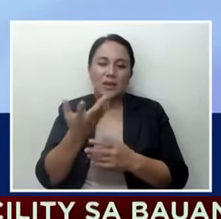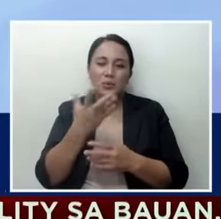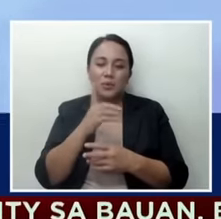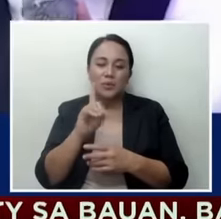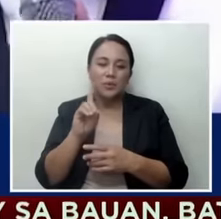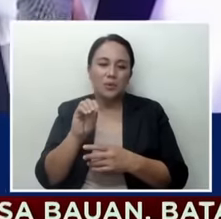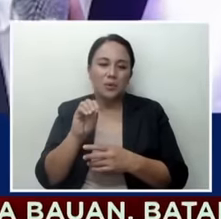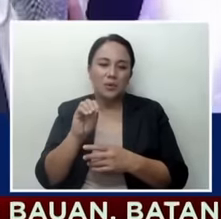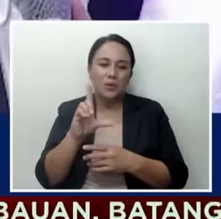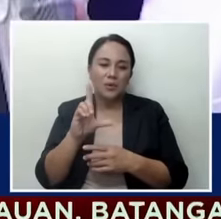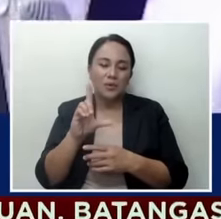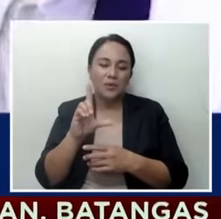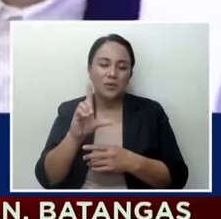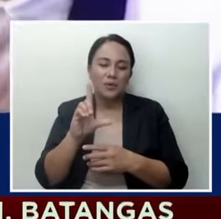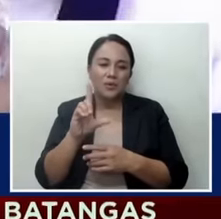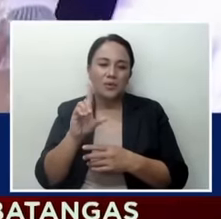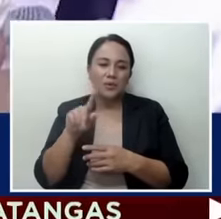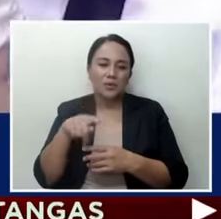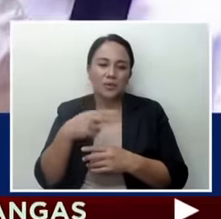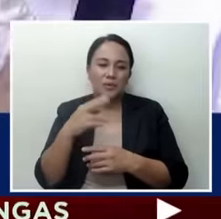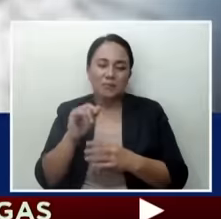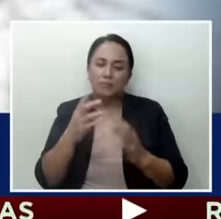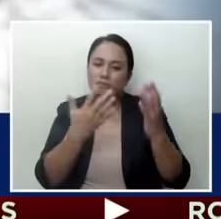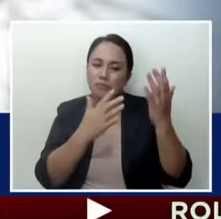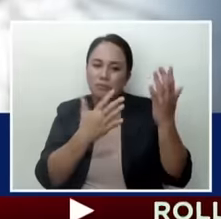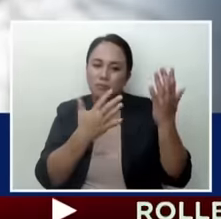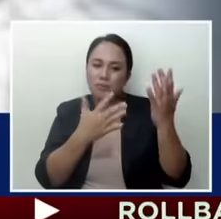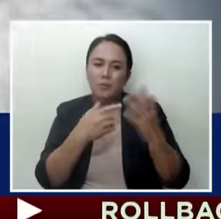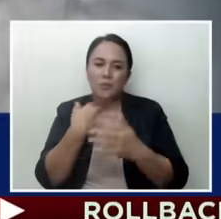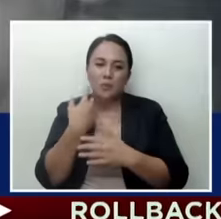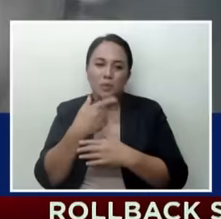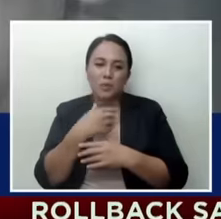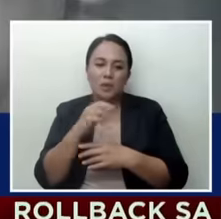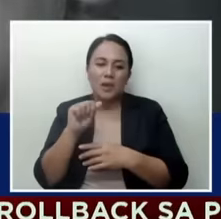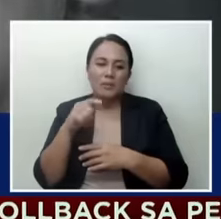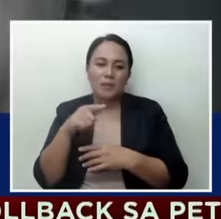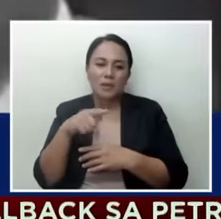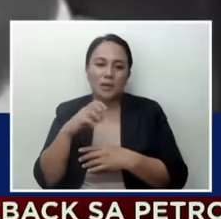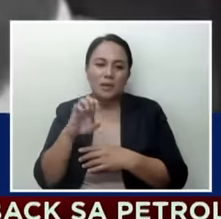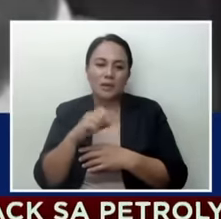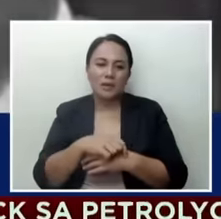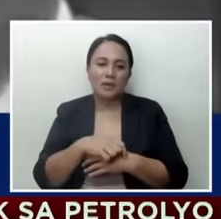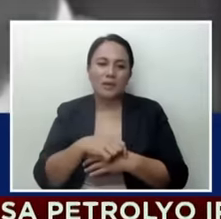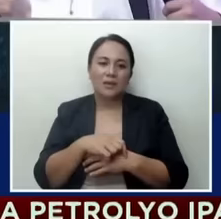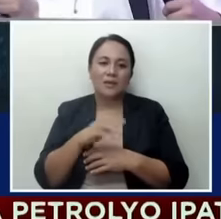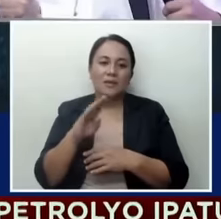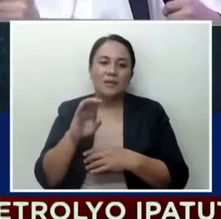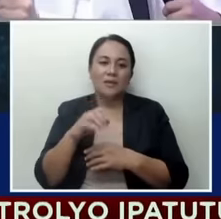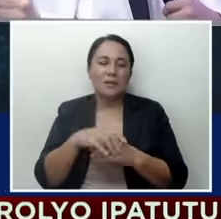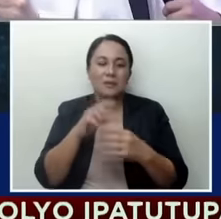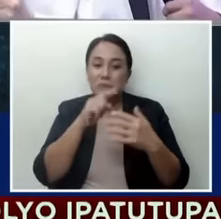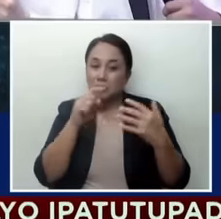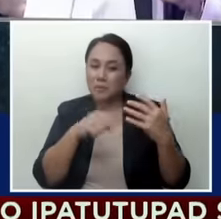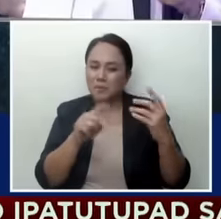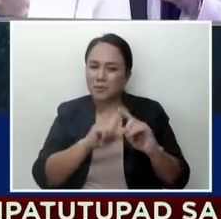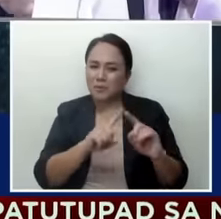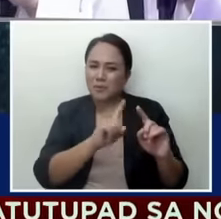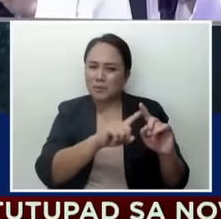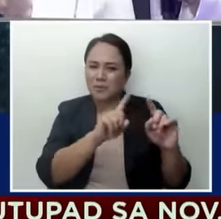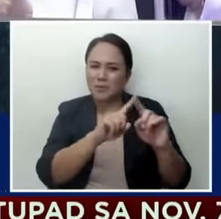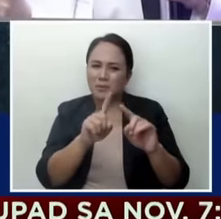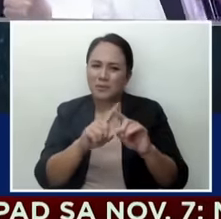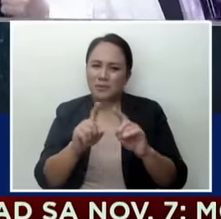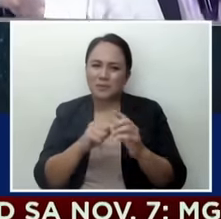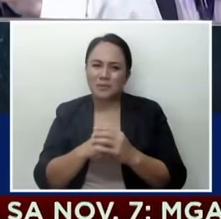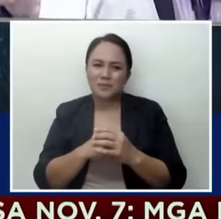Dolphy. Binigyan pugay din sa performance sina Aping Daldal, Ben Tisoy, Kachupoy, Don Pepot,